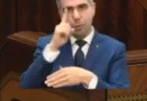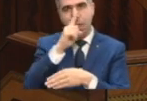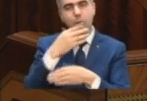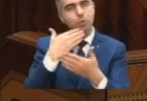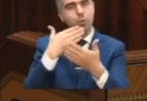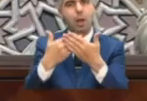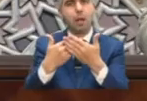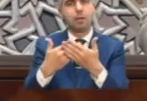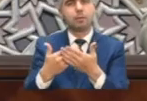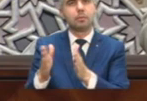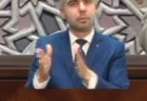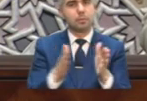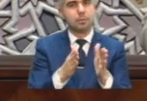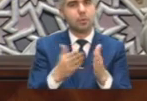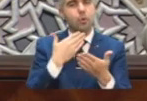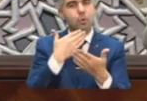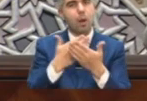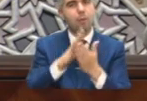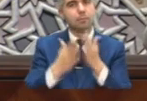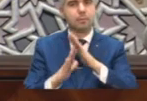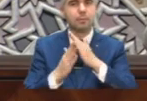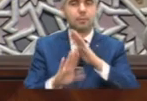شكرا سيد النائب المحترم، شكرا للجميع.